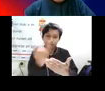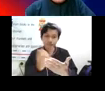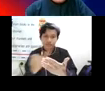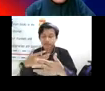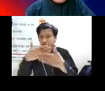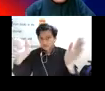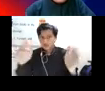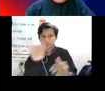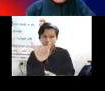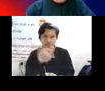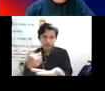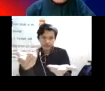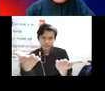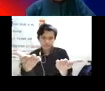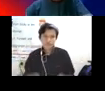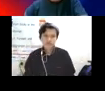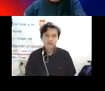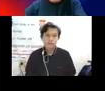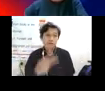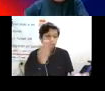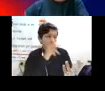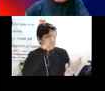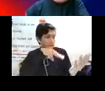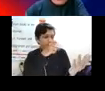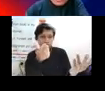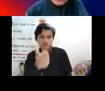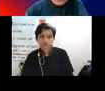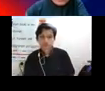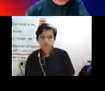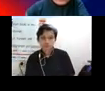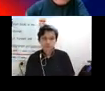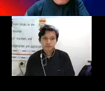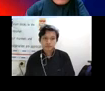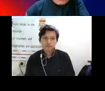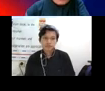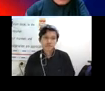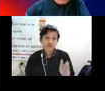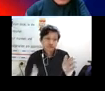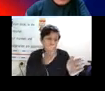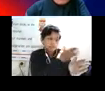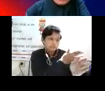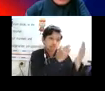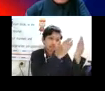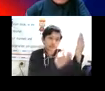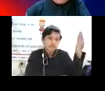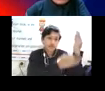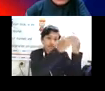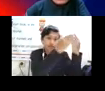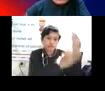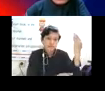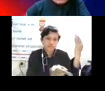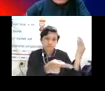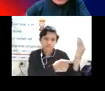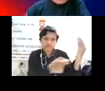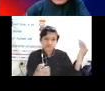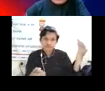di sini ada kolom my lab ada 3 kolom ya yang di sebelah kiri itu untuk yang di tengah